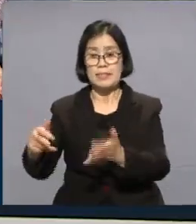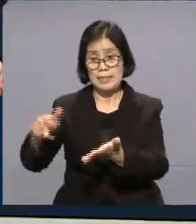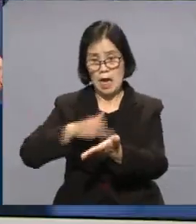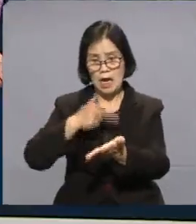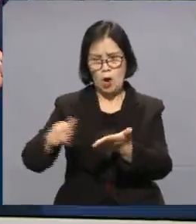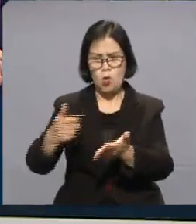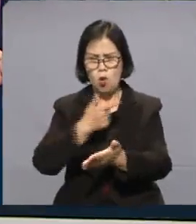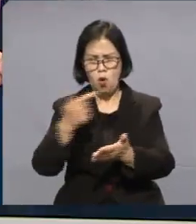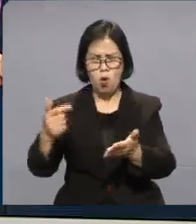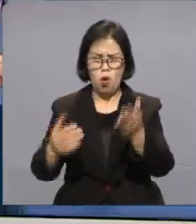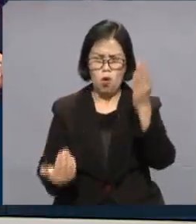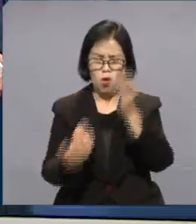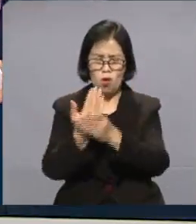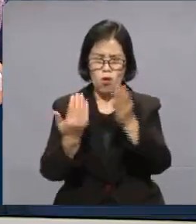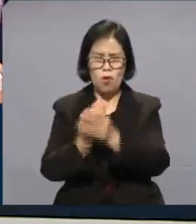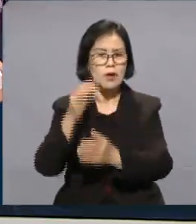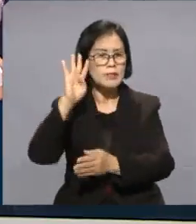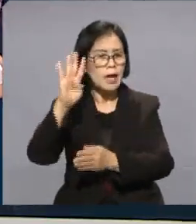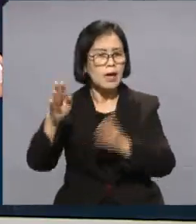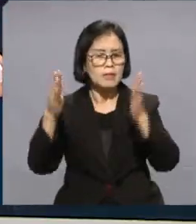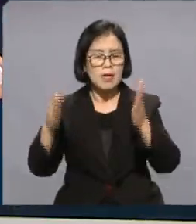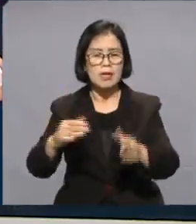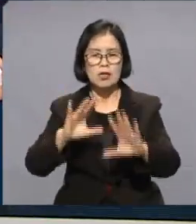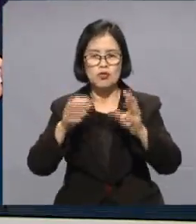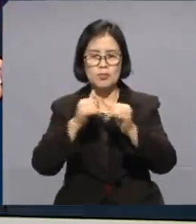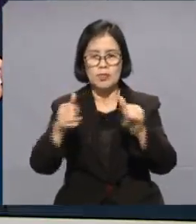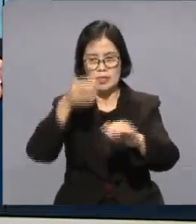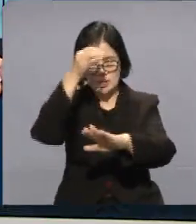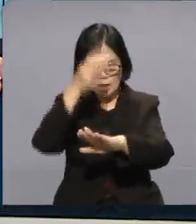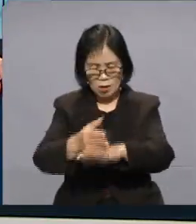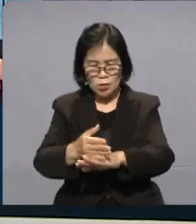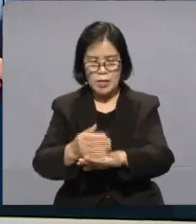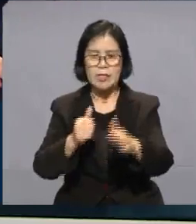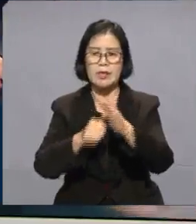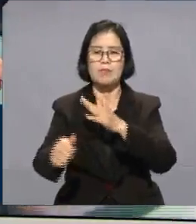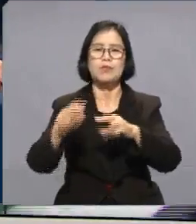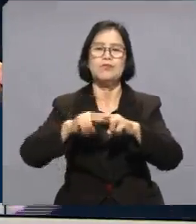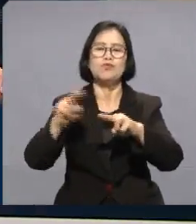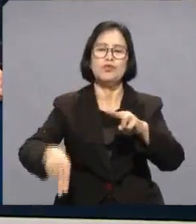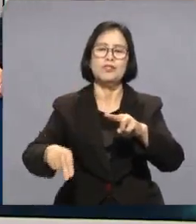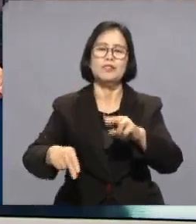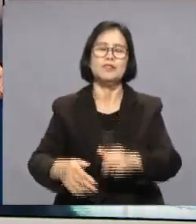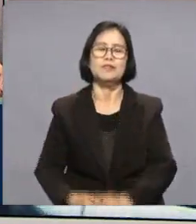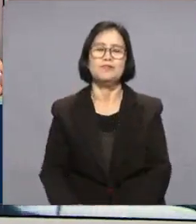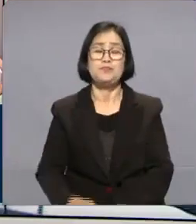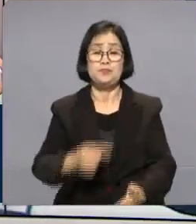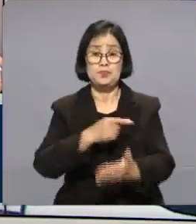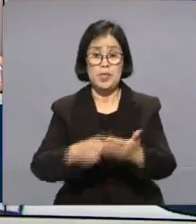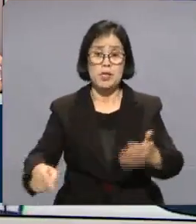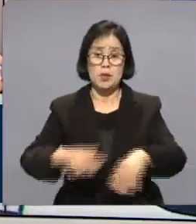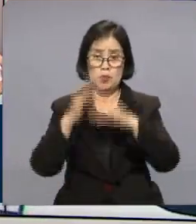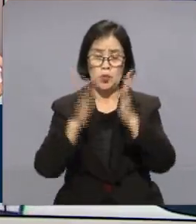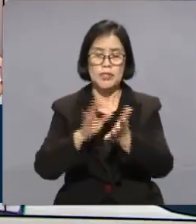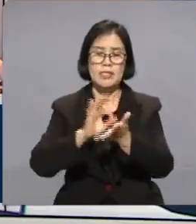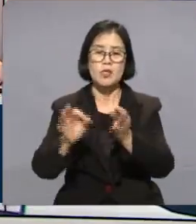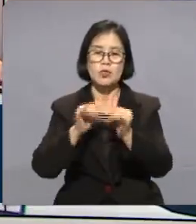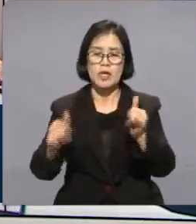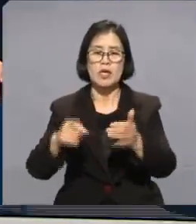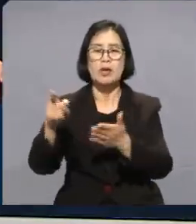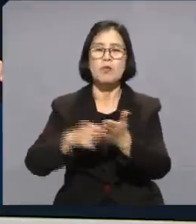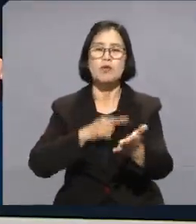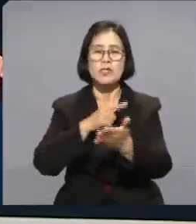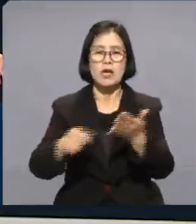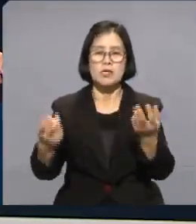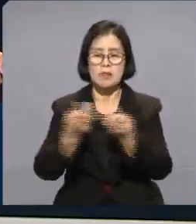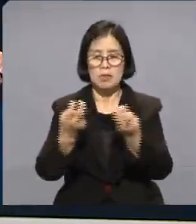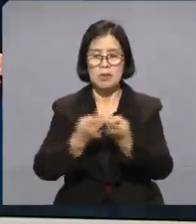카카오가 대규모 먹통 사태 나흘 만에 대국민 사과를 하고 대표가 물러났습니다. 피해를 본 모든 이용자에게 보상하는